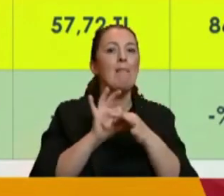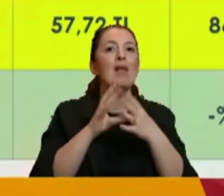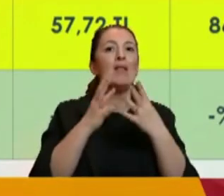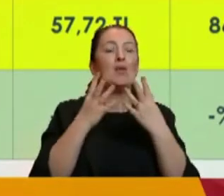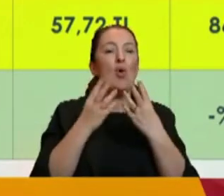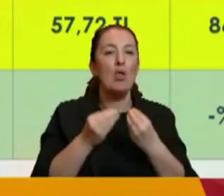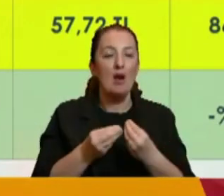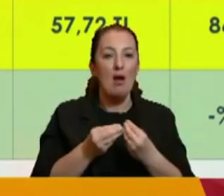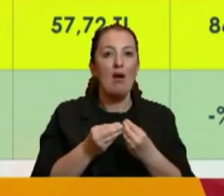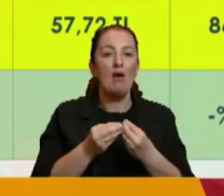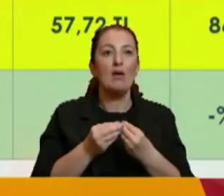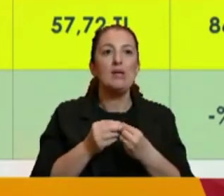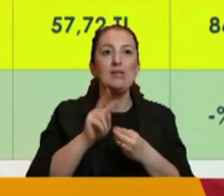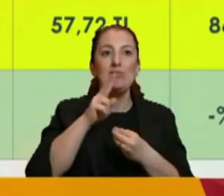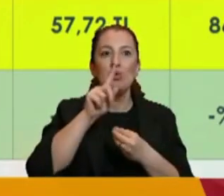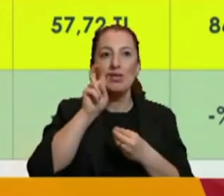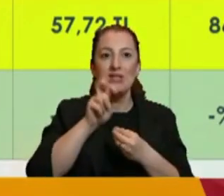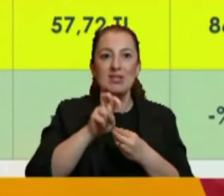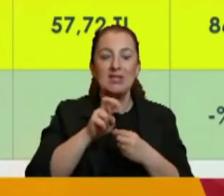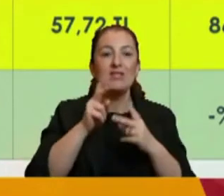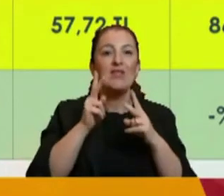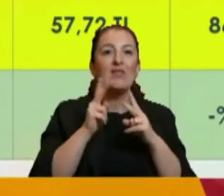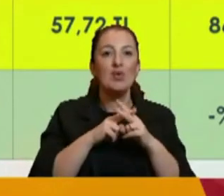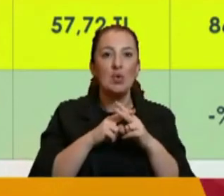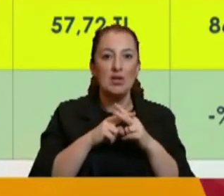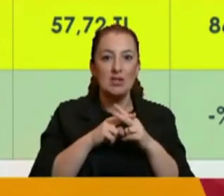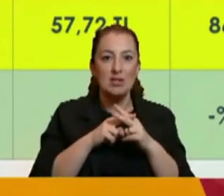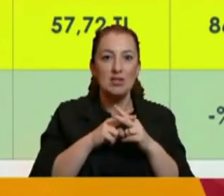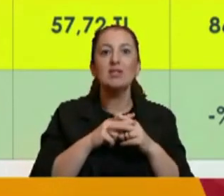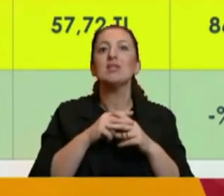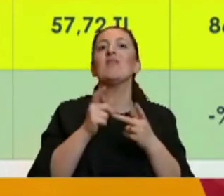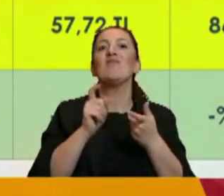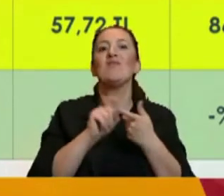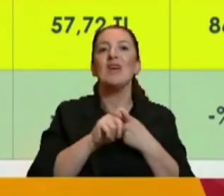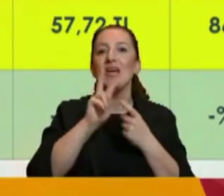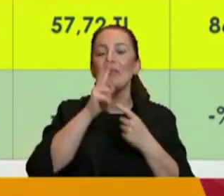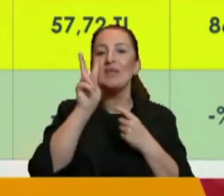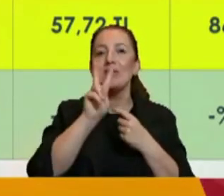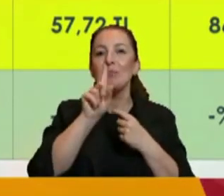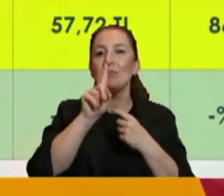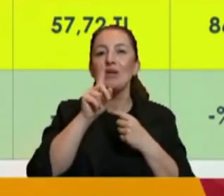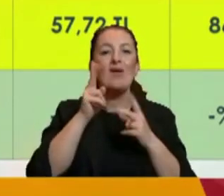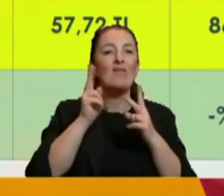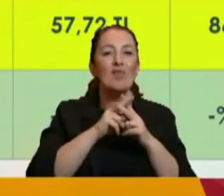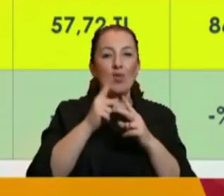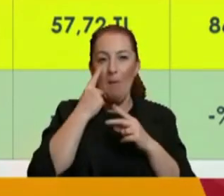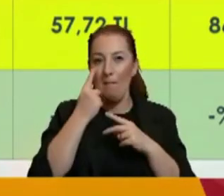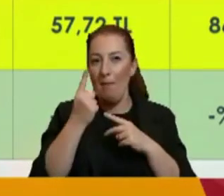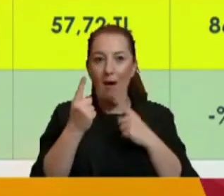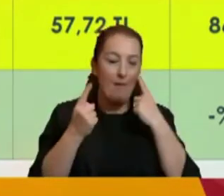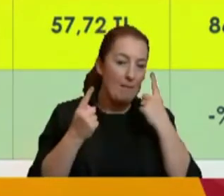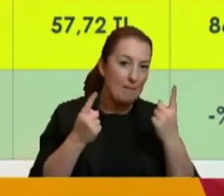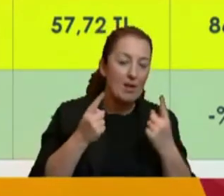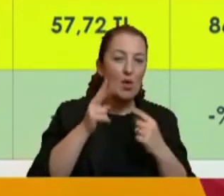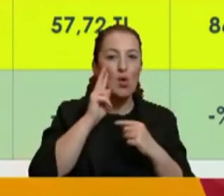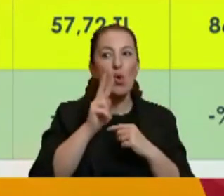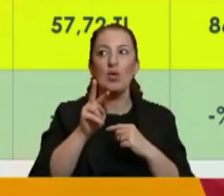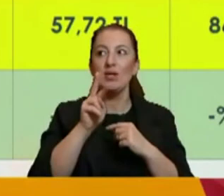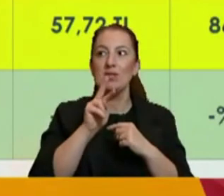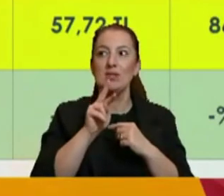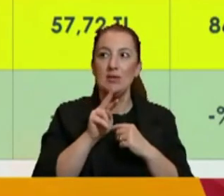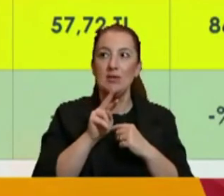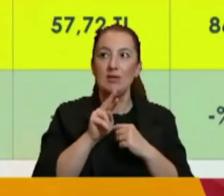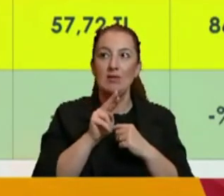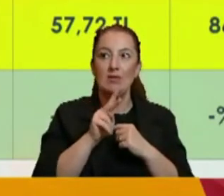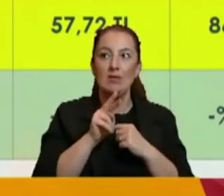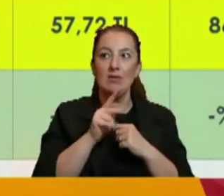olarak 2018 faturası bir 2021 faturasını kayıt ettik ya gördüğünüz gibi